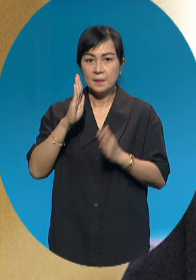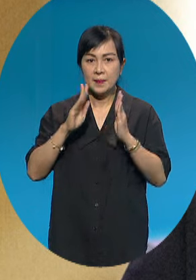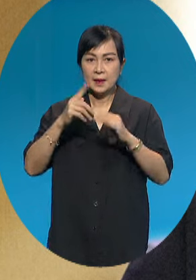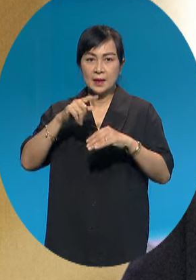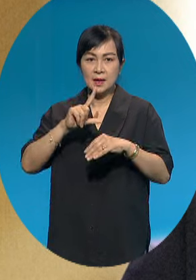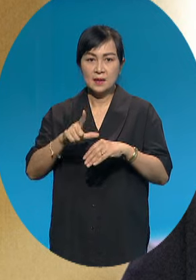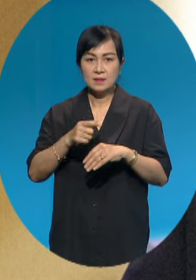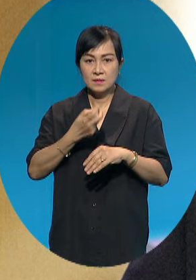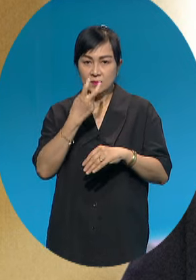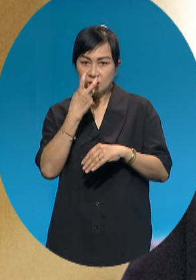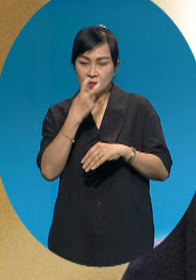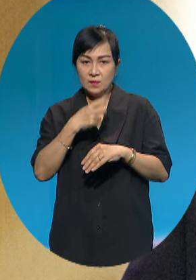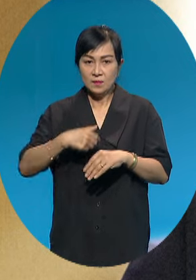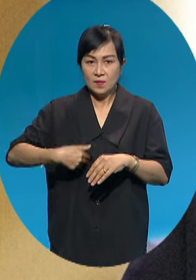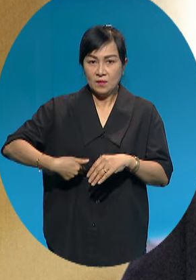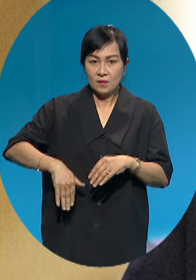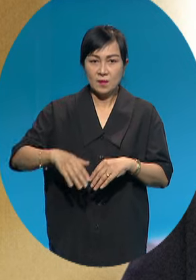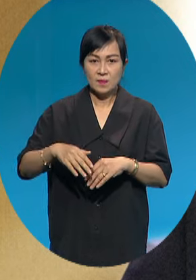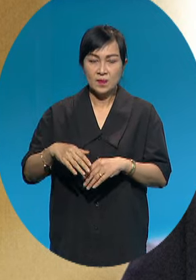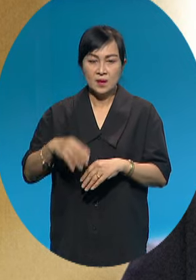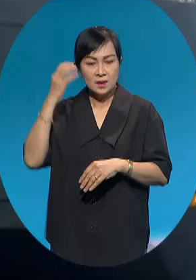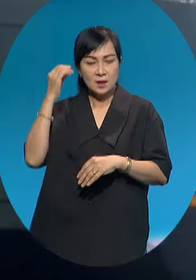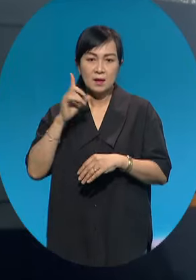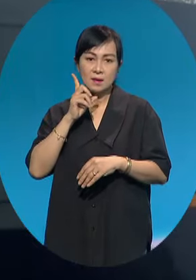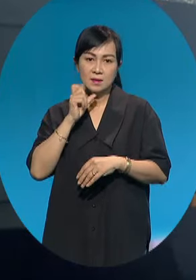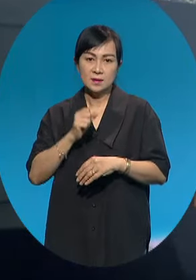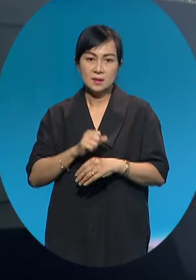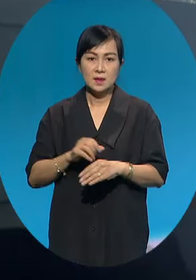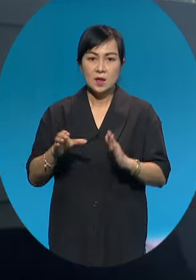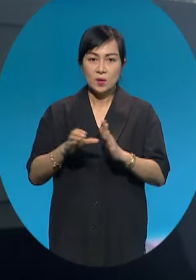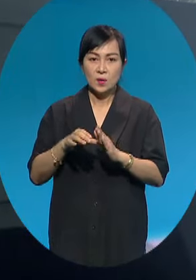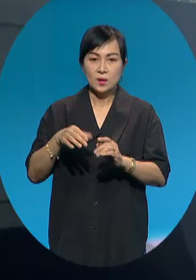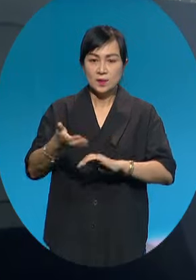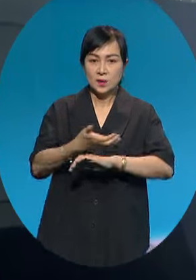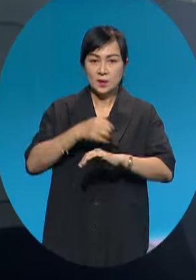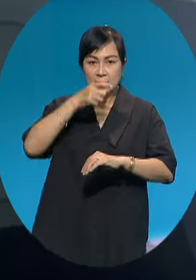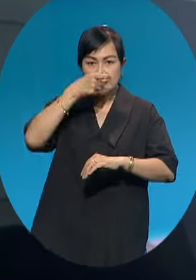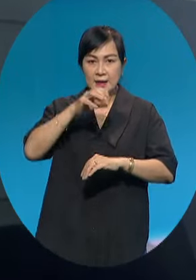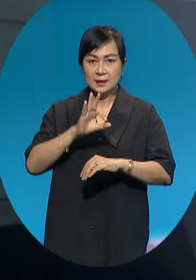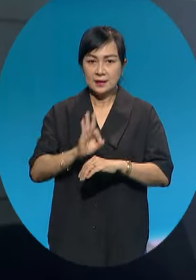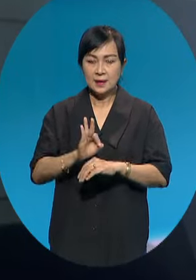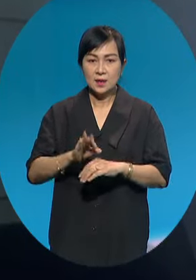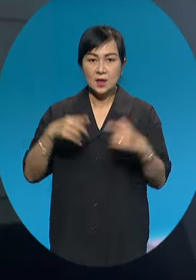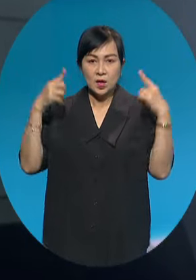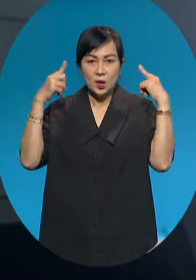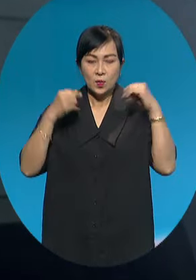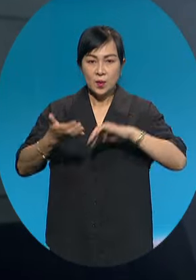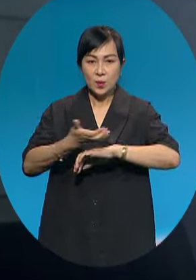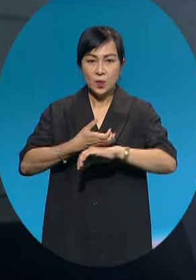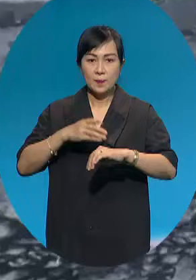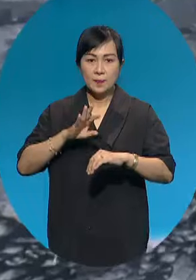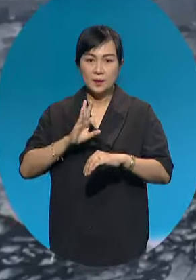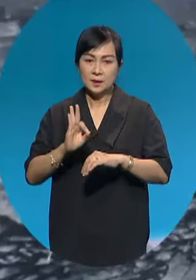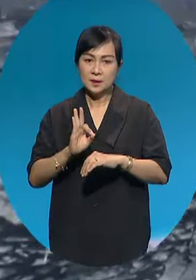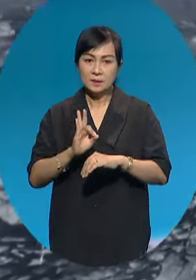calas bị truy nã vì xúc phạm ký ức Lịch Sử theo cơ quan Thông Tấn Nhà nước Nga quan chức các nước vùng btic